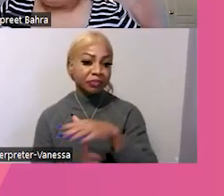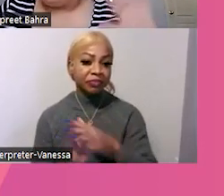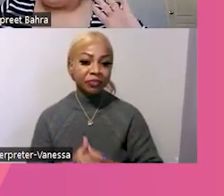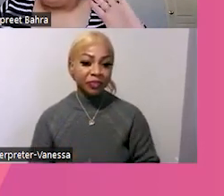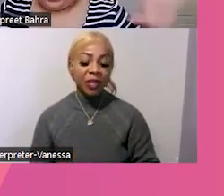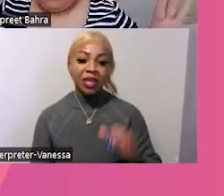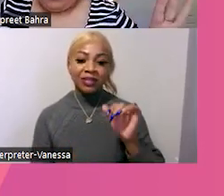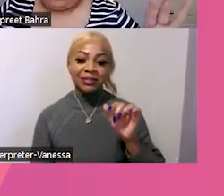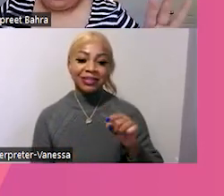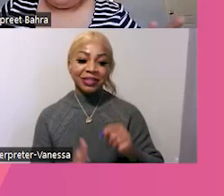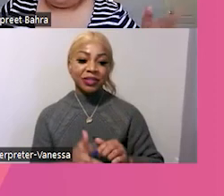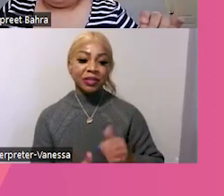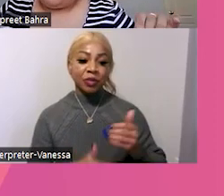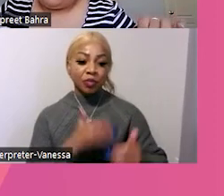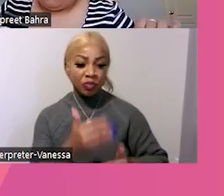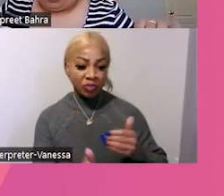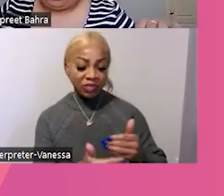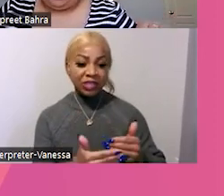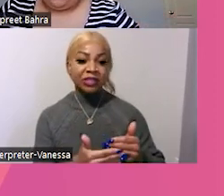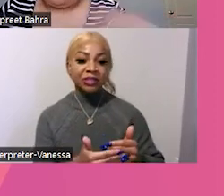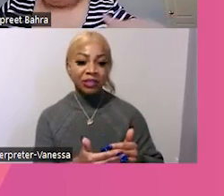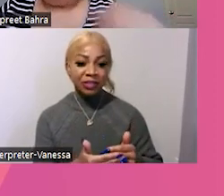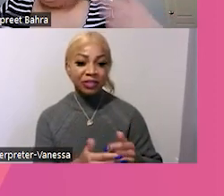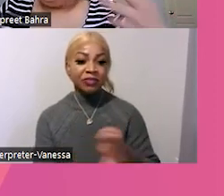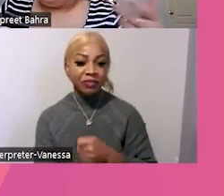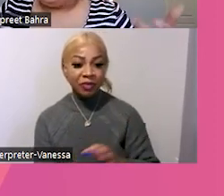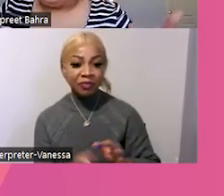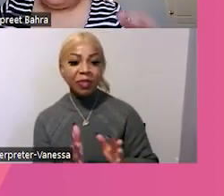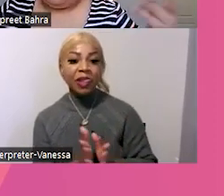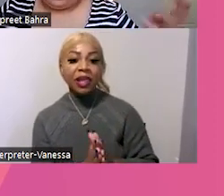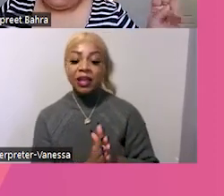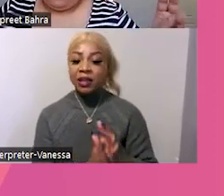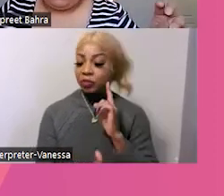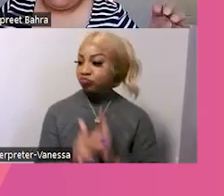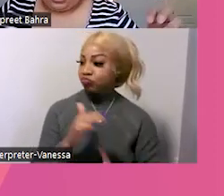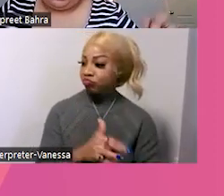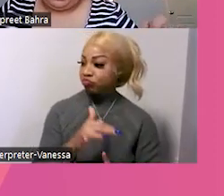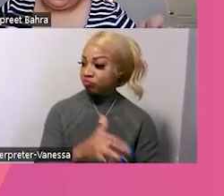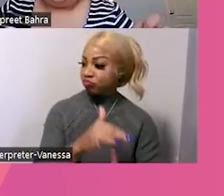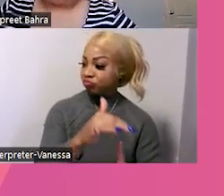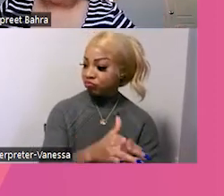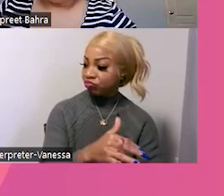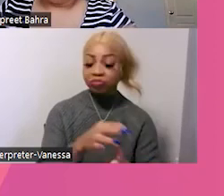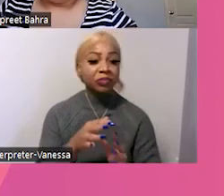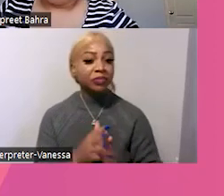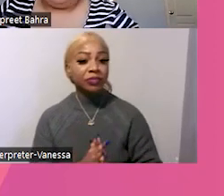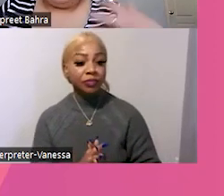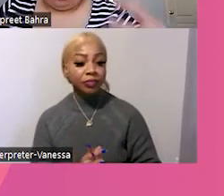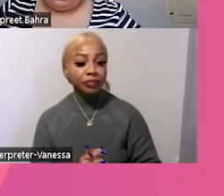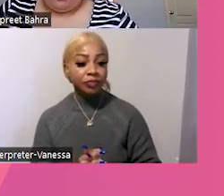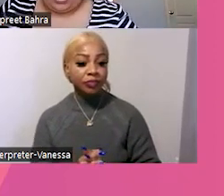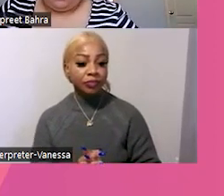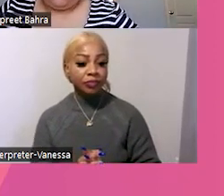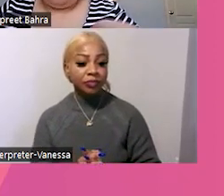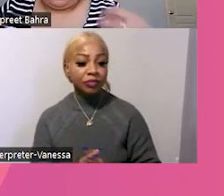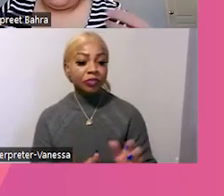tous les espaces. Il s'agit de s'écarter d'un modèle de déficit individuel, comme